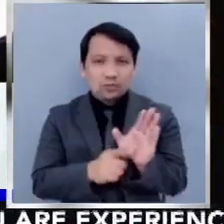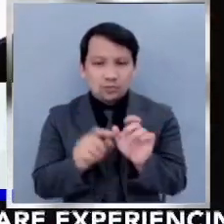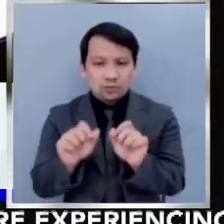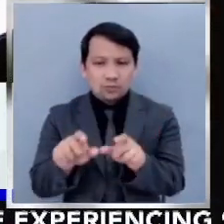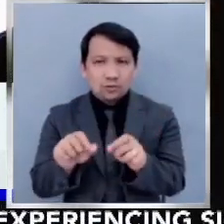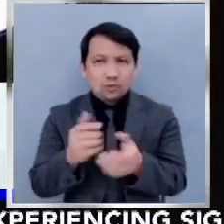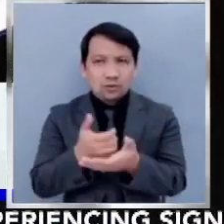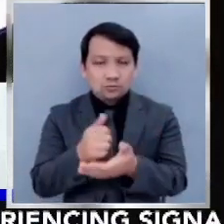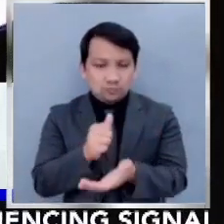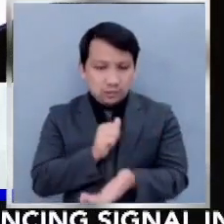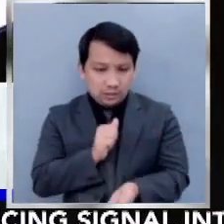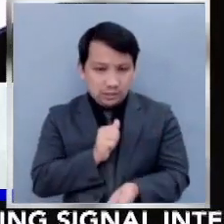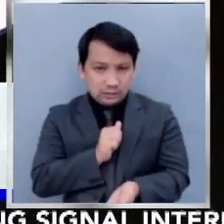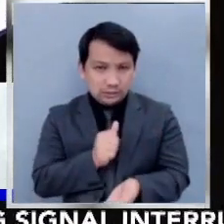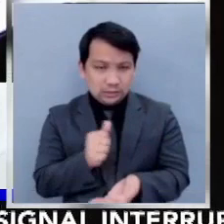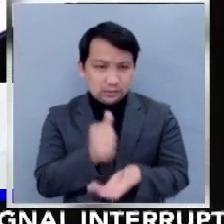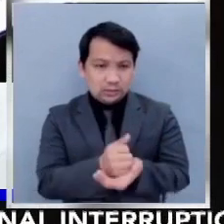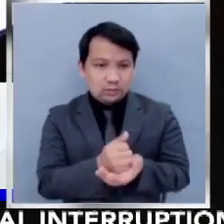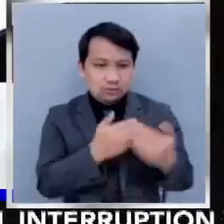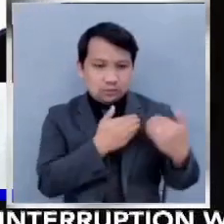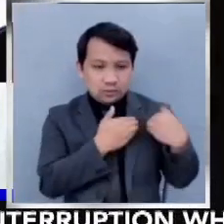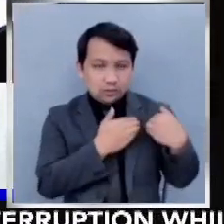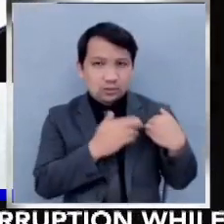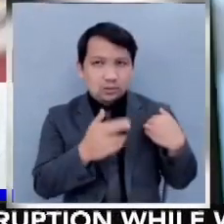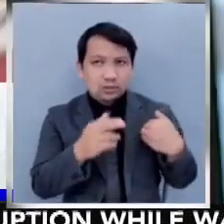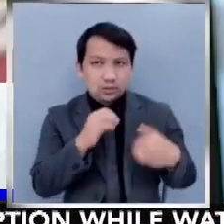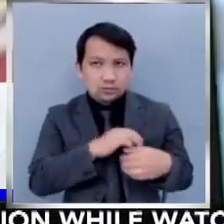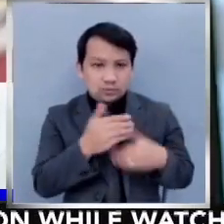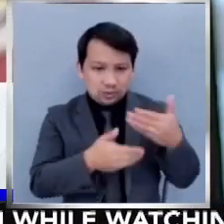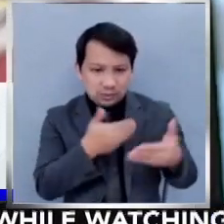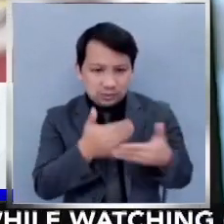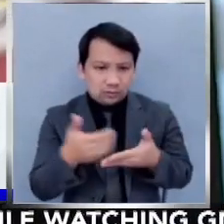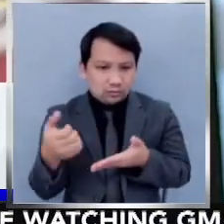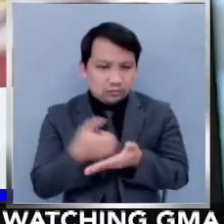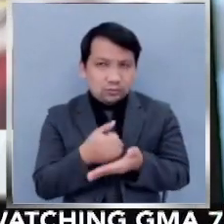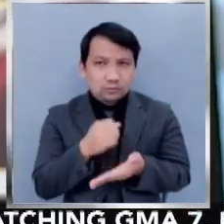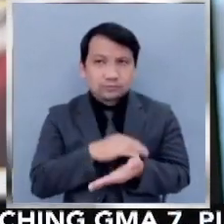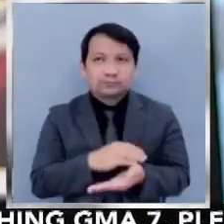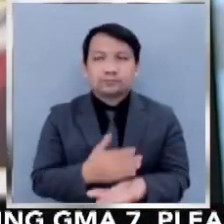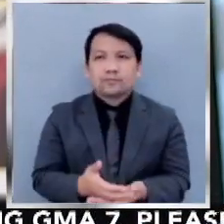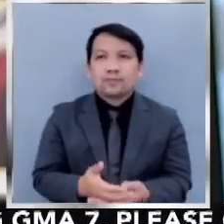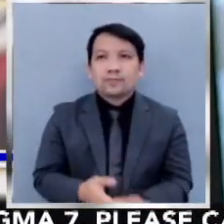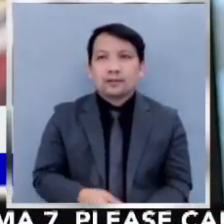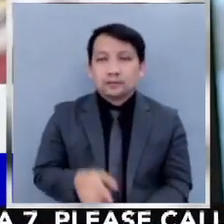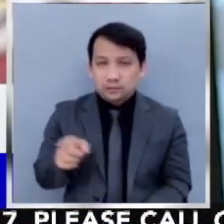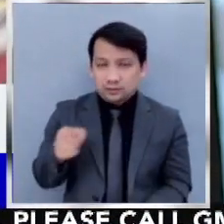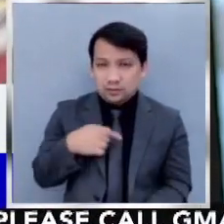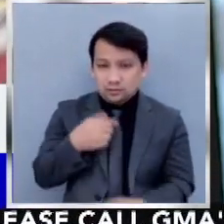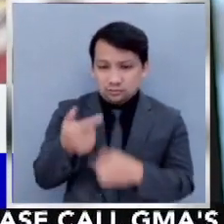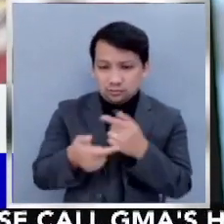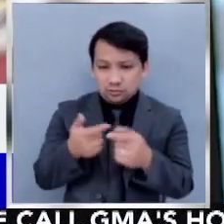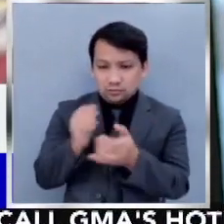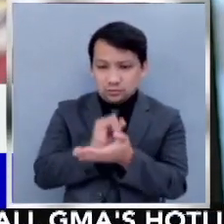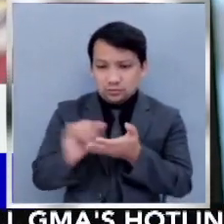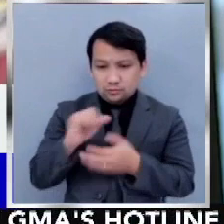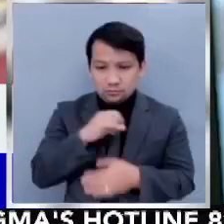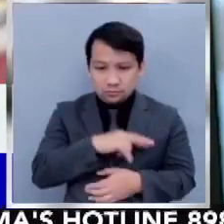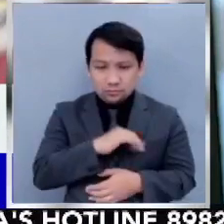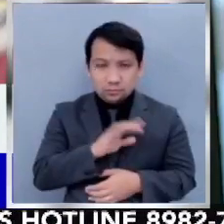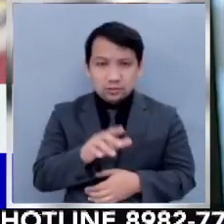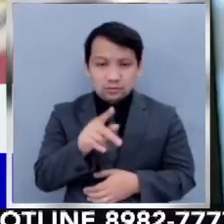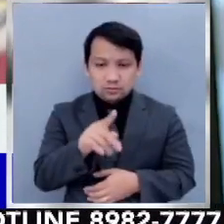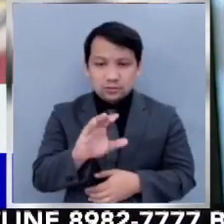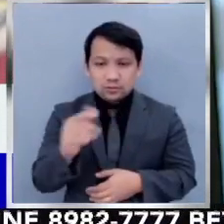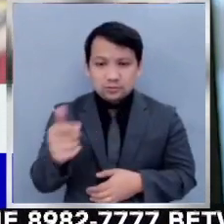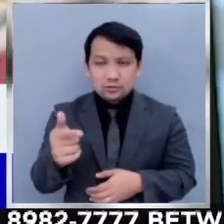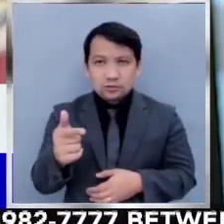para magampanan ang tungkuling maging revenue-generating agency. How could a revenue-generating institution such as PCGG be